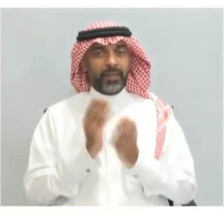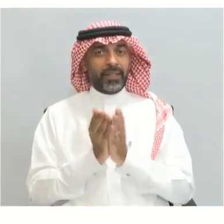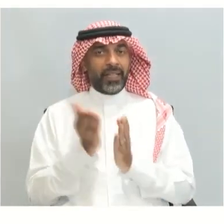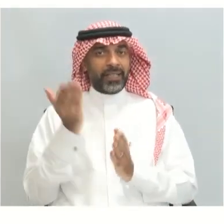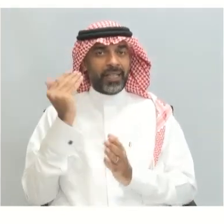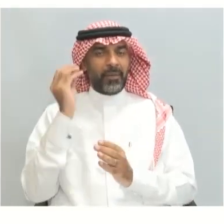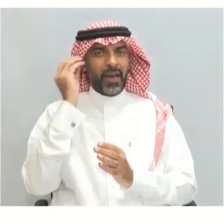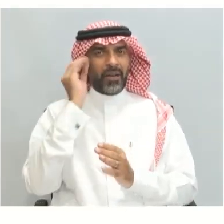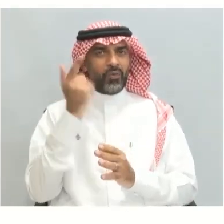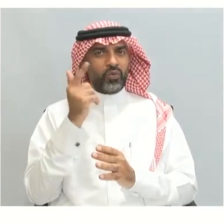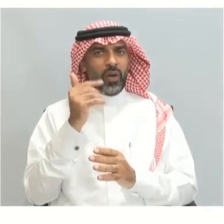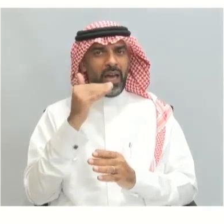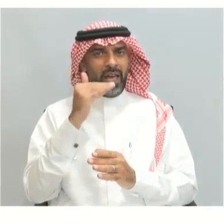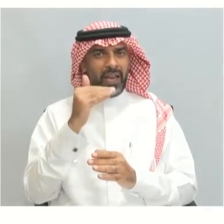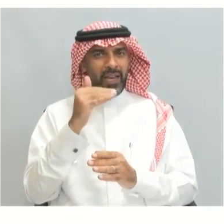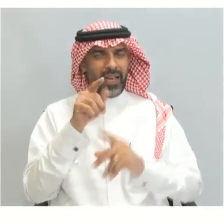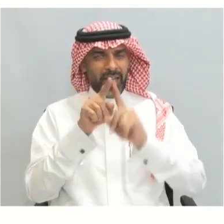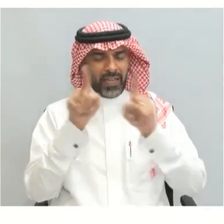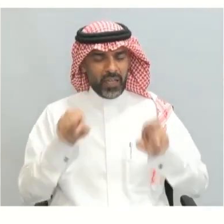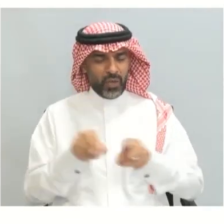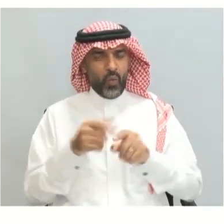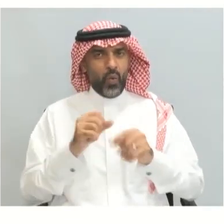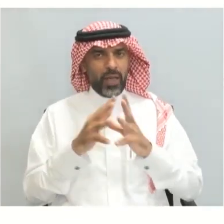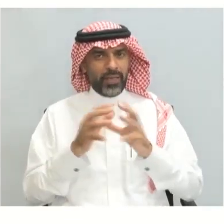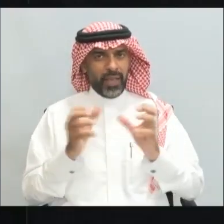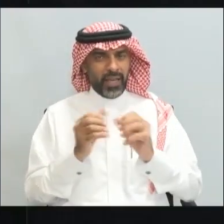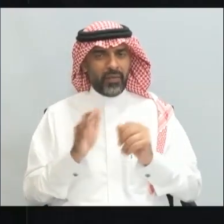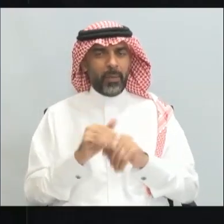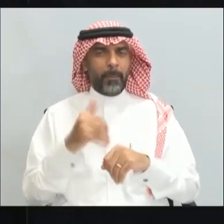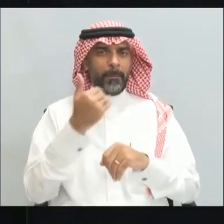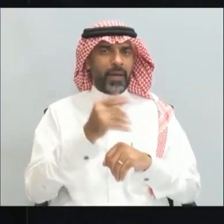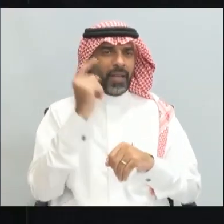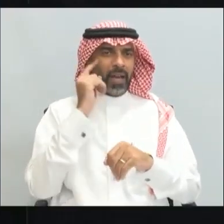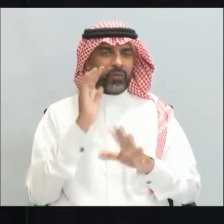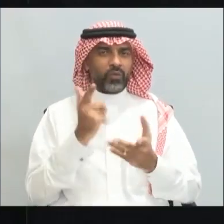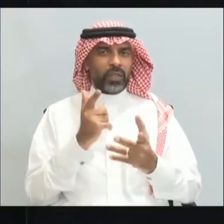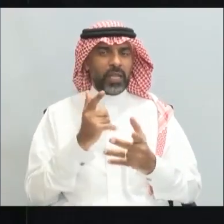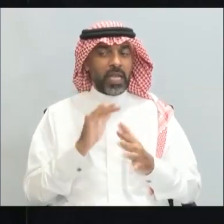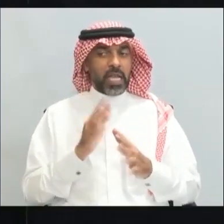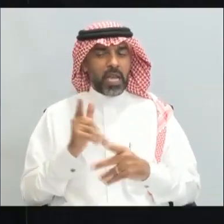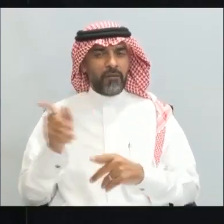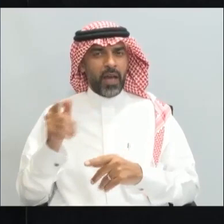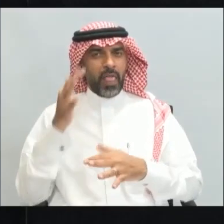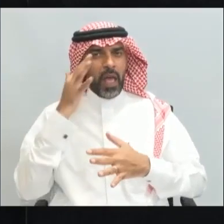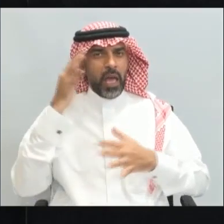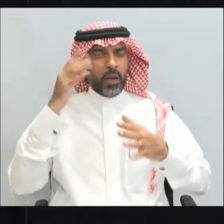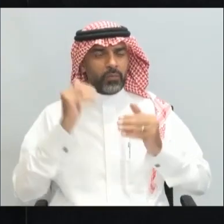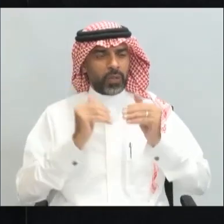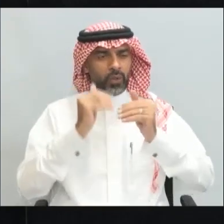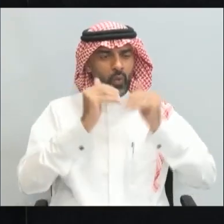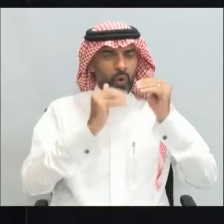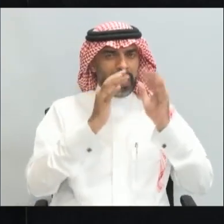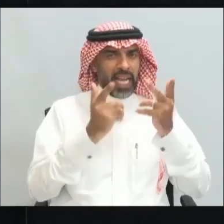على الخريطه وتعريف الخريطه بعد ذلك تعرفت انا وانتم كيف تطور هذا العلم ومن